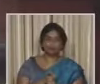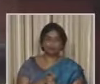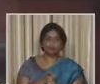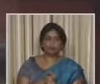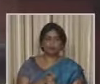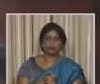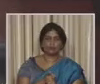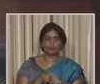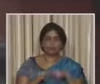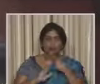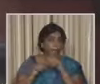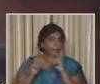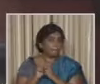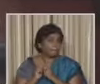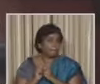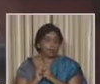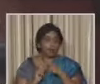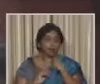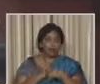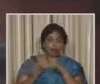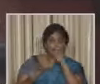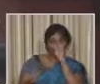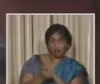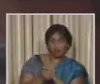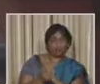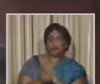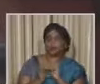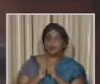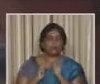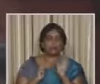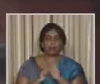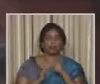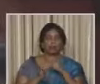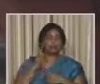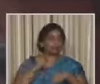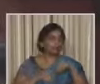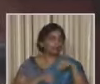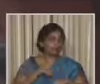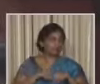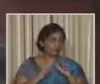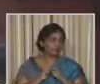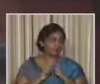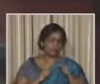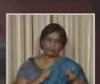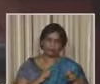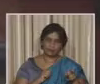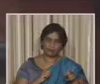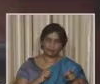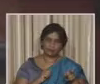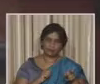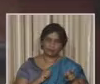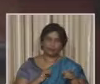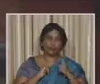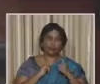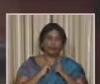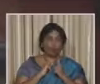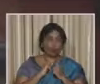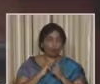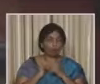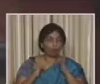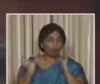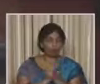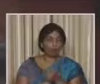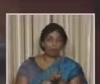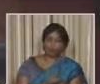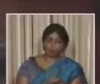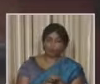தேசிய பாதுகாப்பு பற்றிய பிரச்சனையோ நாட்டின் பாதுகாப்பு பற்றிய பிரச்சனையோ அல்ல, அது ஒரு அரசியல் பிரச்சனை. உபாலி